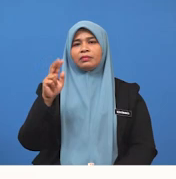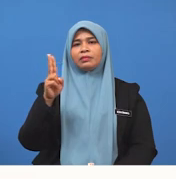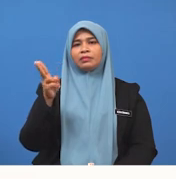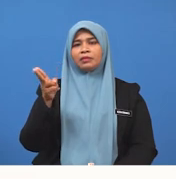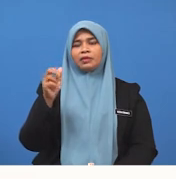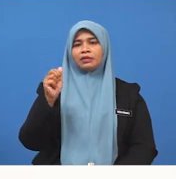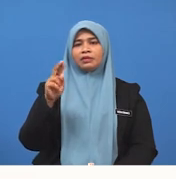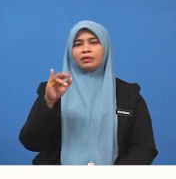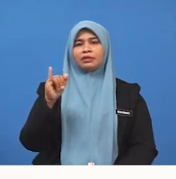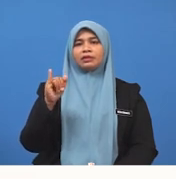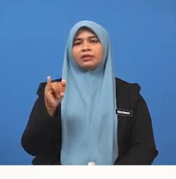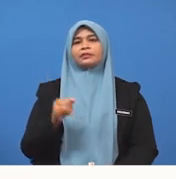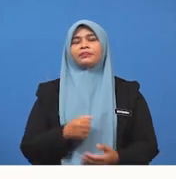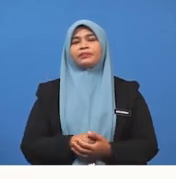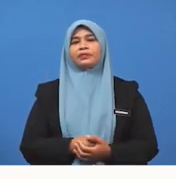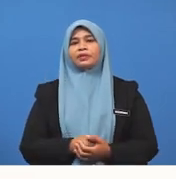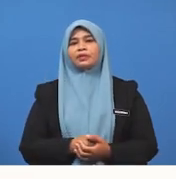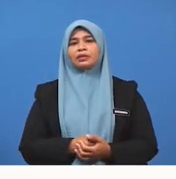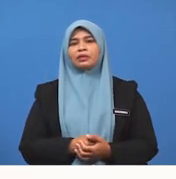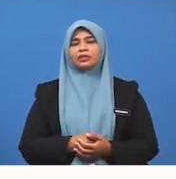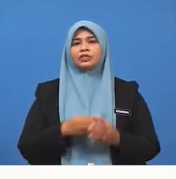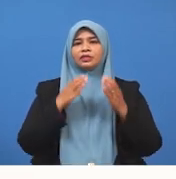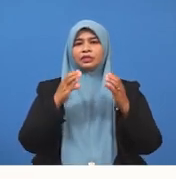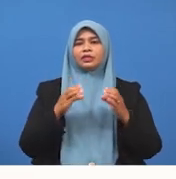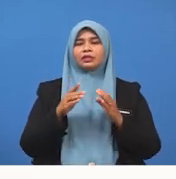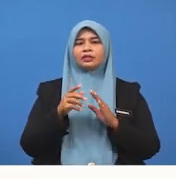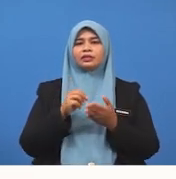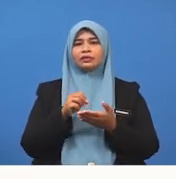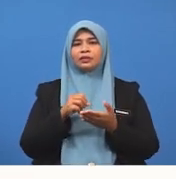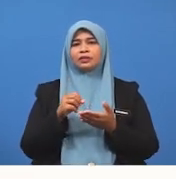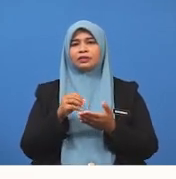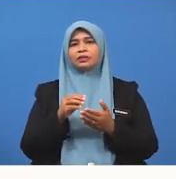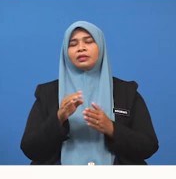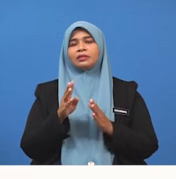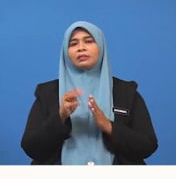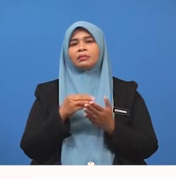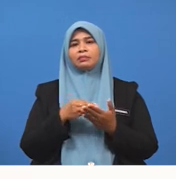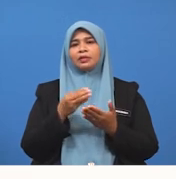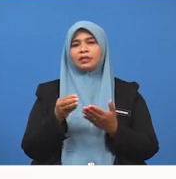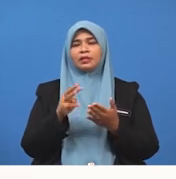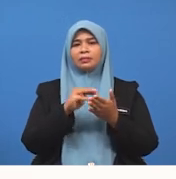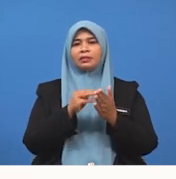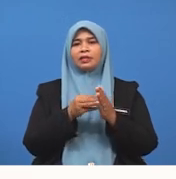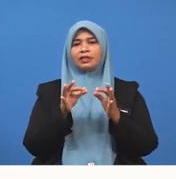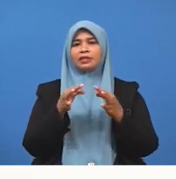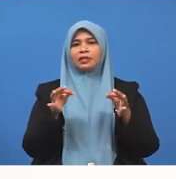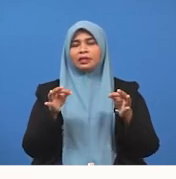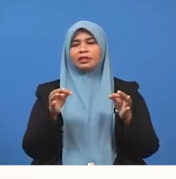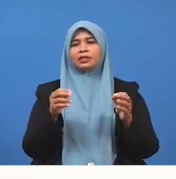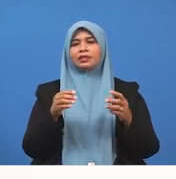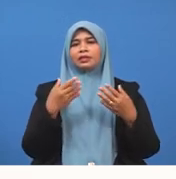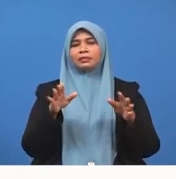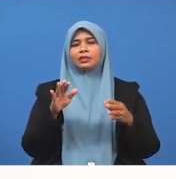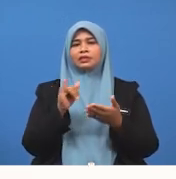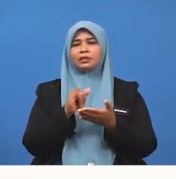kitab tafsir yang mu'tabar The Method penulisan kitab ini ialah memberi mana ayat kemudian